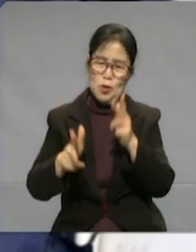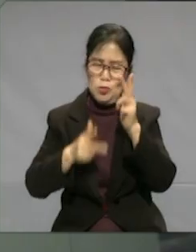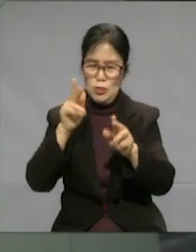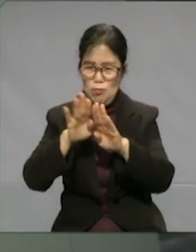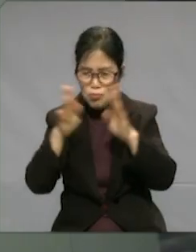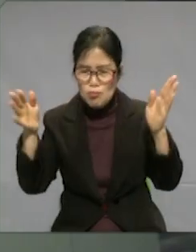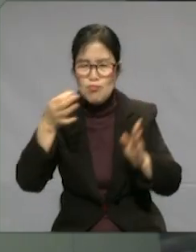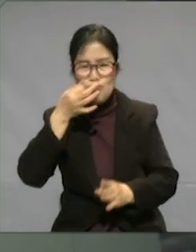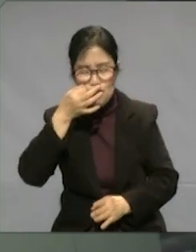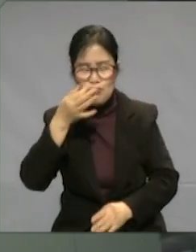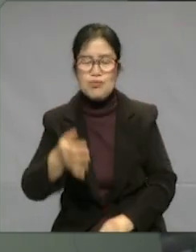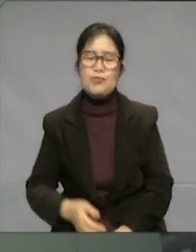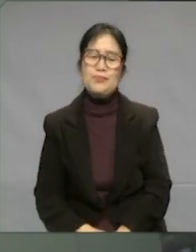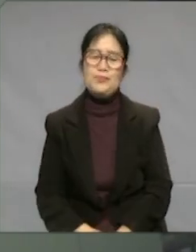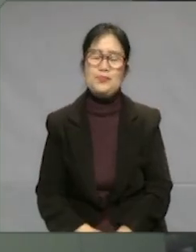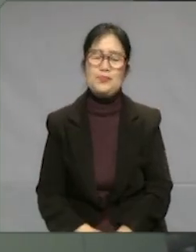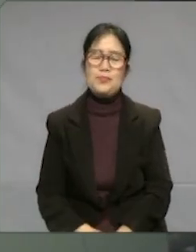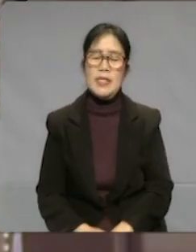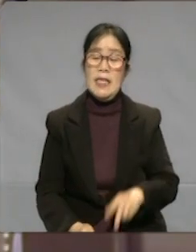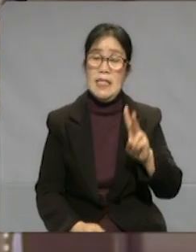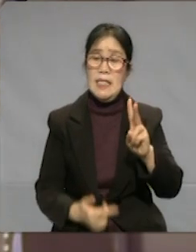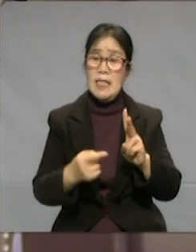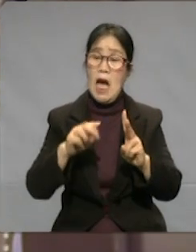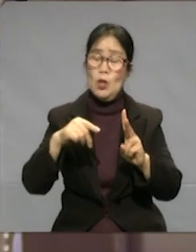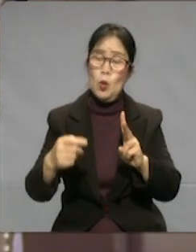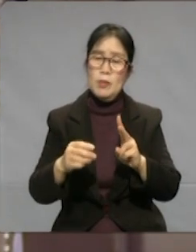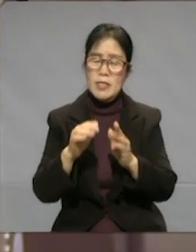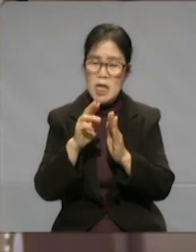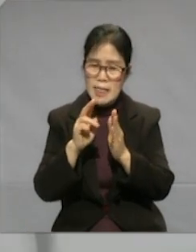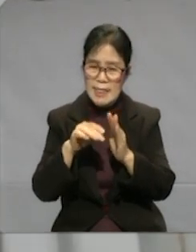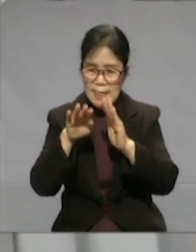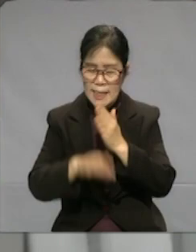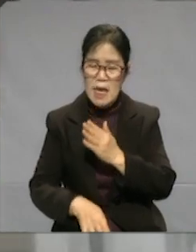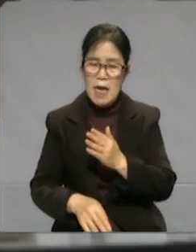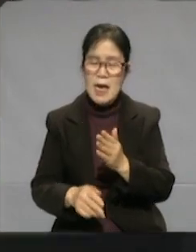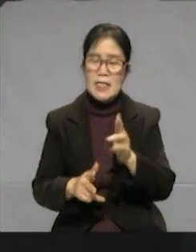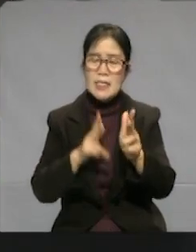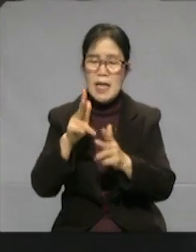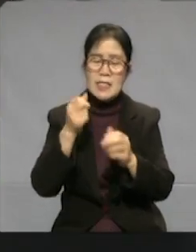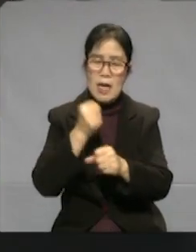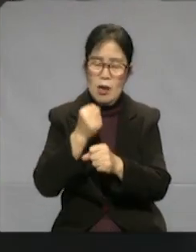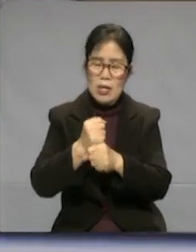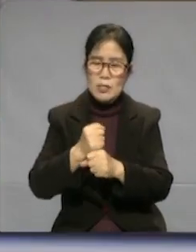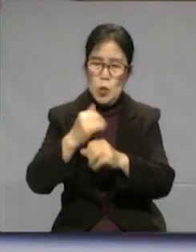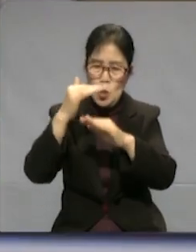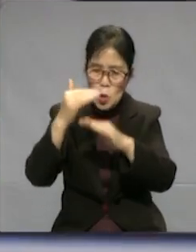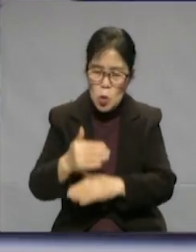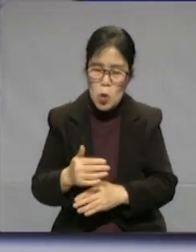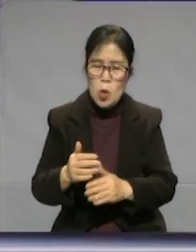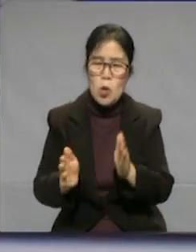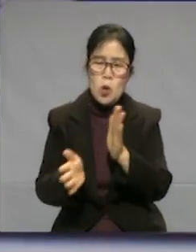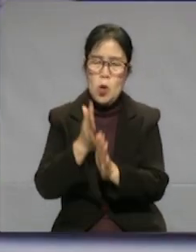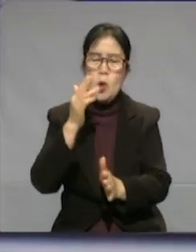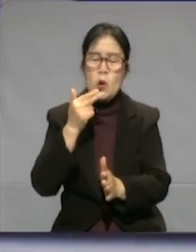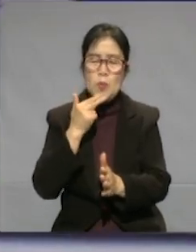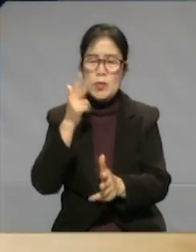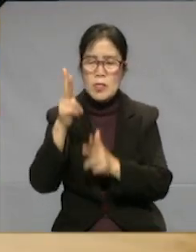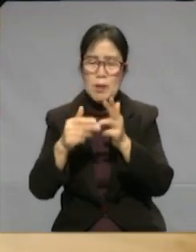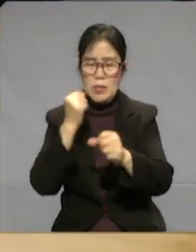열어줬습니다. 2나노미터 이하 반도체 생산에 투입되는 노광장비 생산 과정도 전격